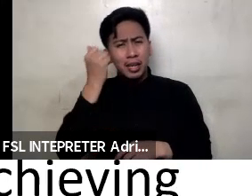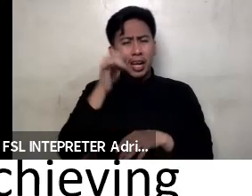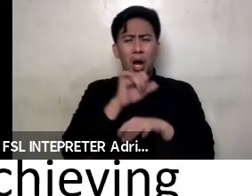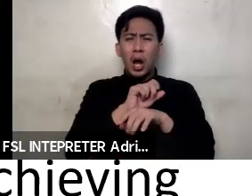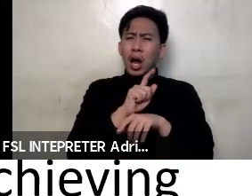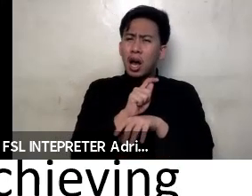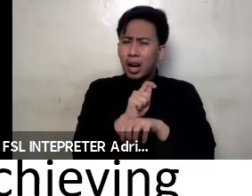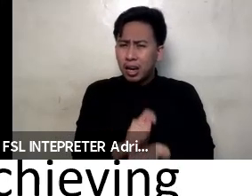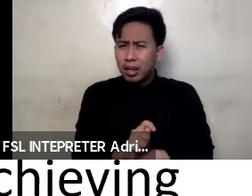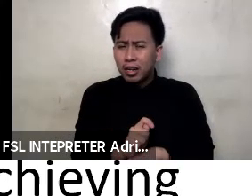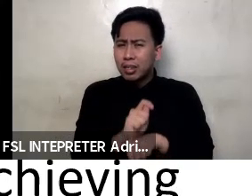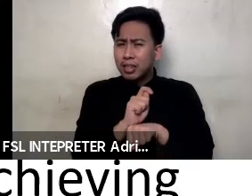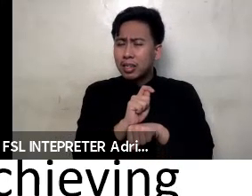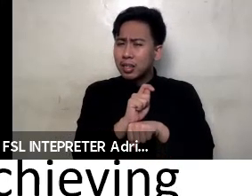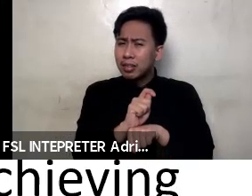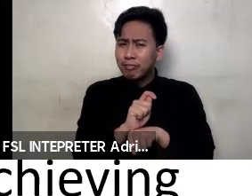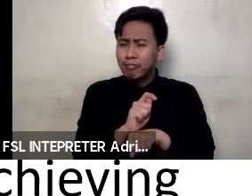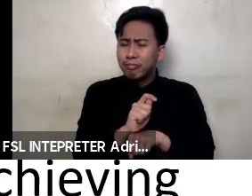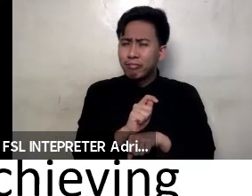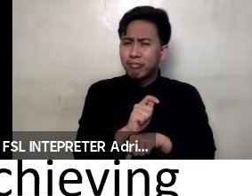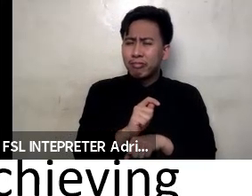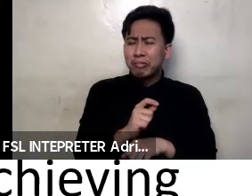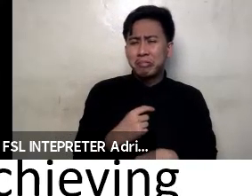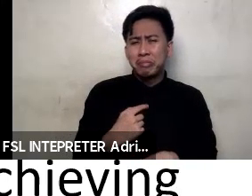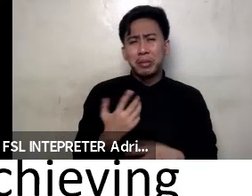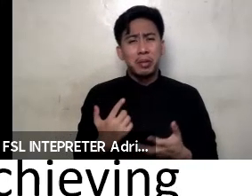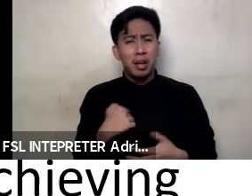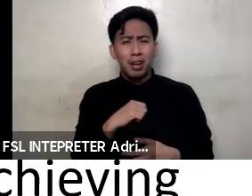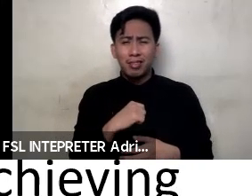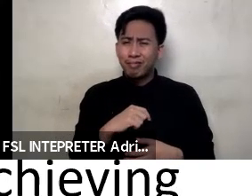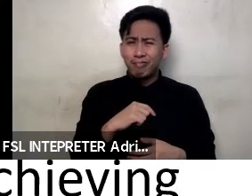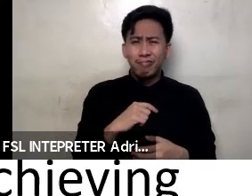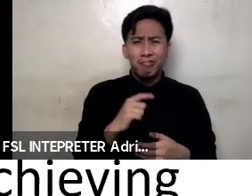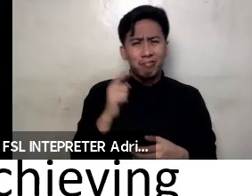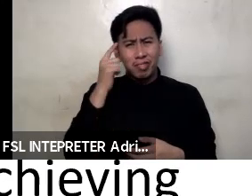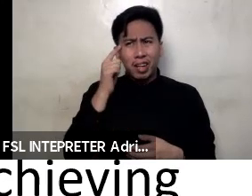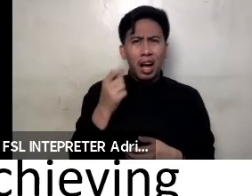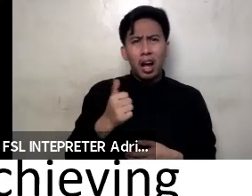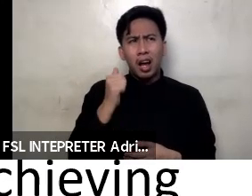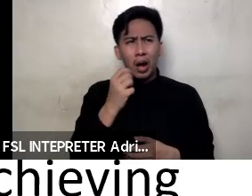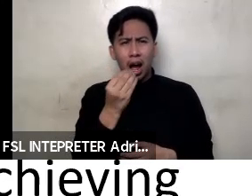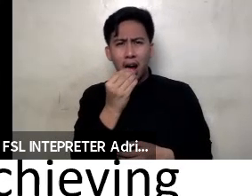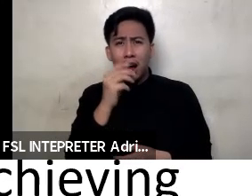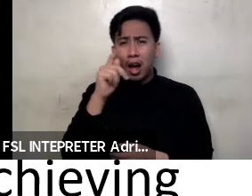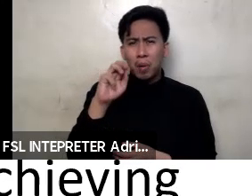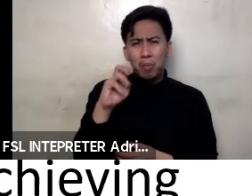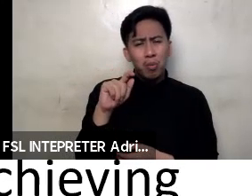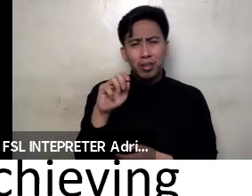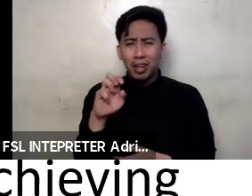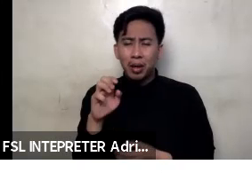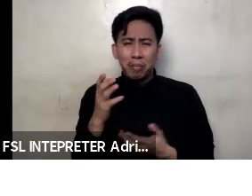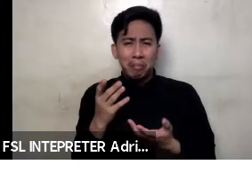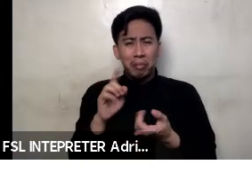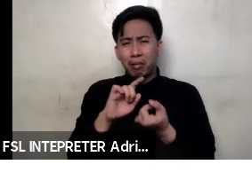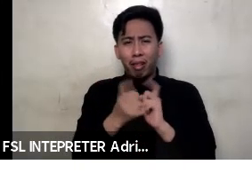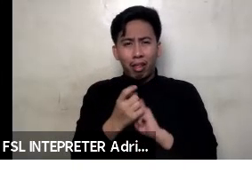mga expressions to the point na parang, ayokong kumain ng kamote o ayokong kumain ng kangkong kasi yun nga, pupulutin ka sa kangkungan.